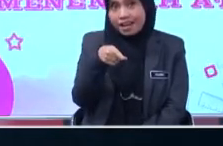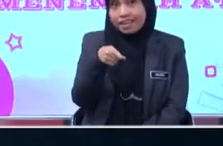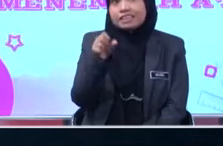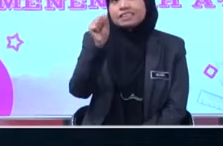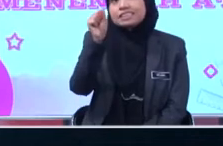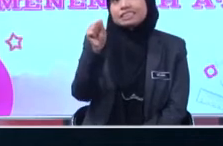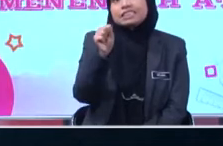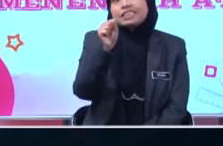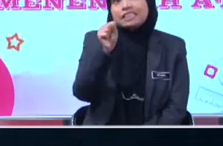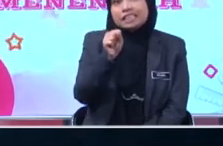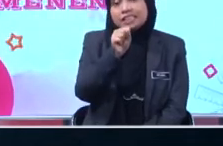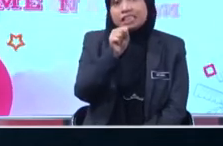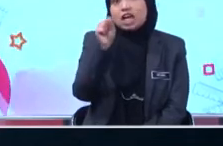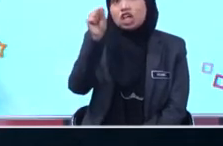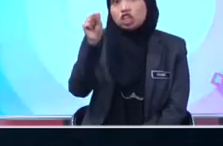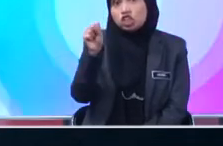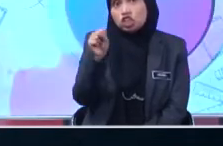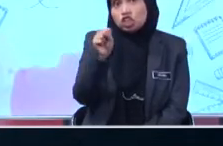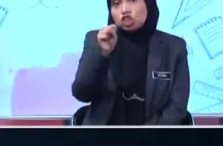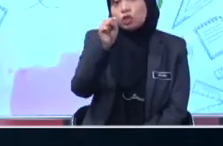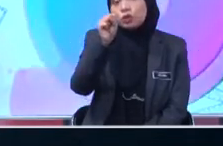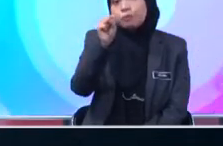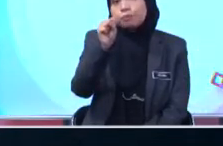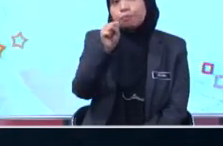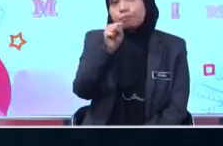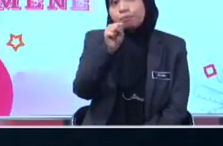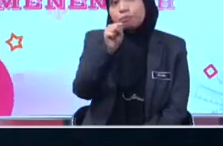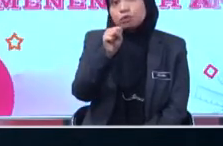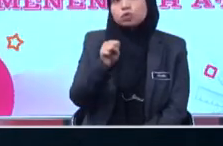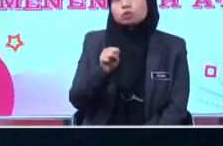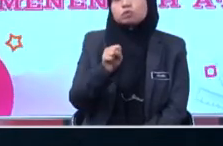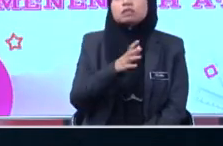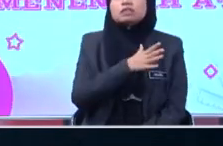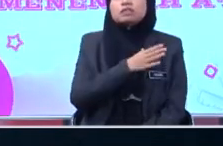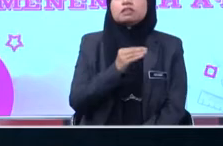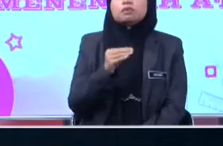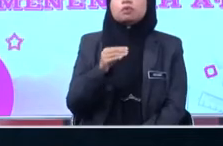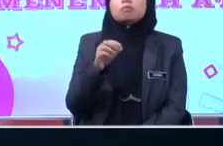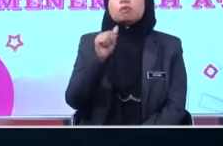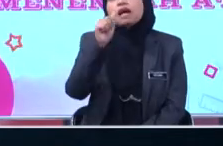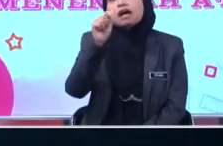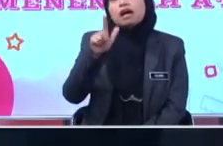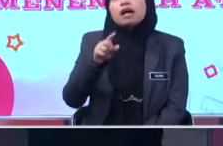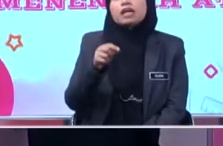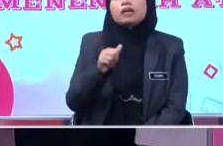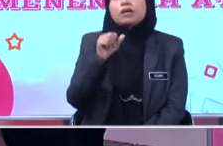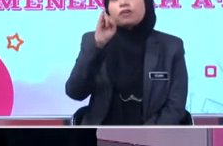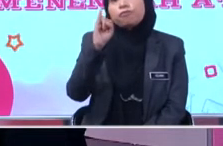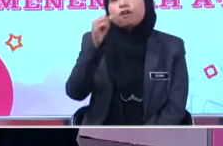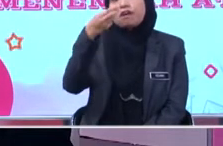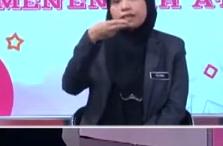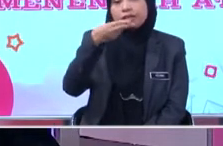syin Sod boat pop sofa coffee ini antar huruf ikhfa Haqiqi